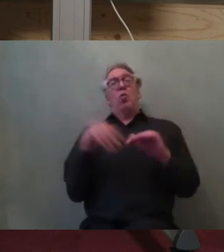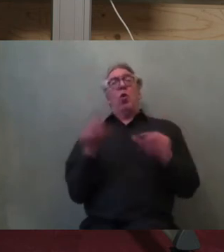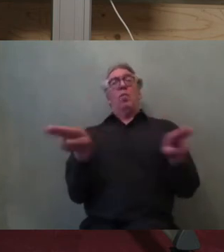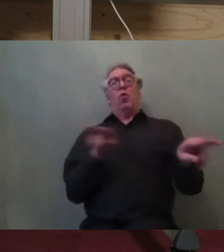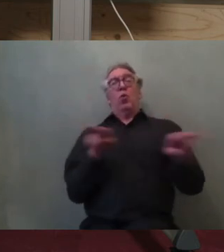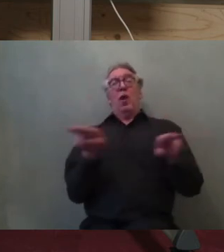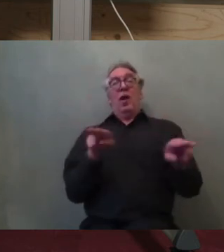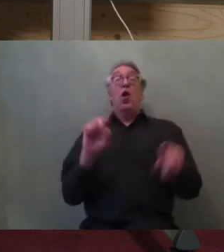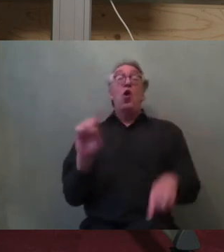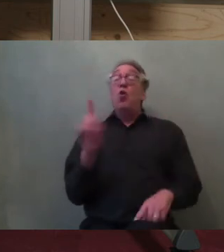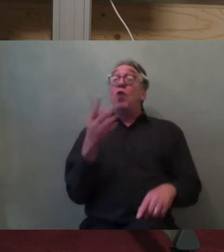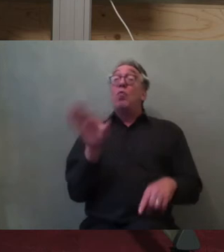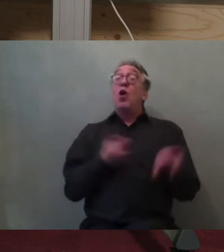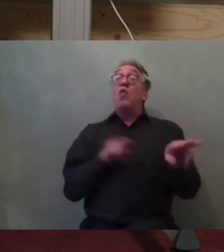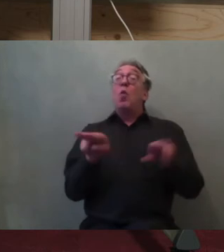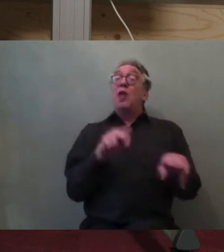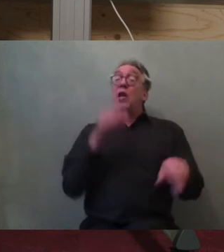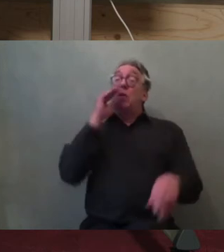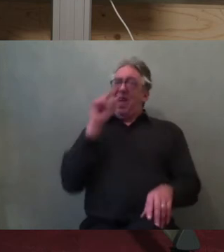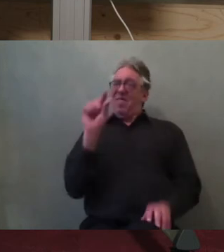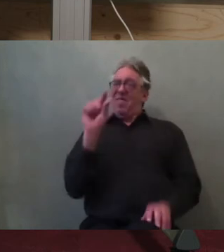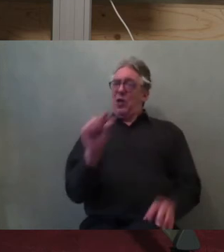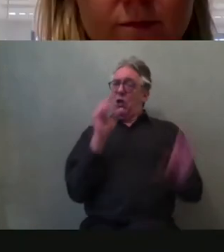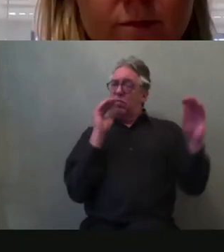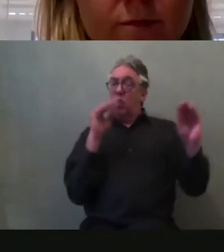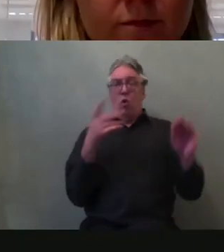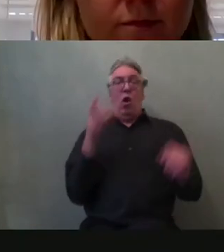gesproken wordt, heeft live audiodescriptie een grote meerwaarde.